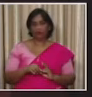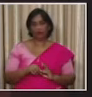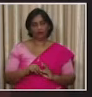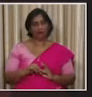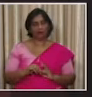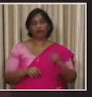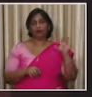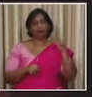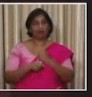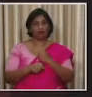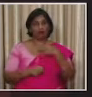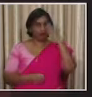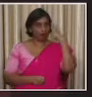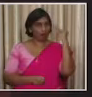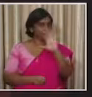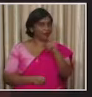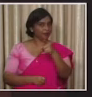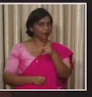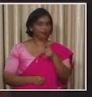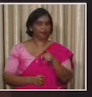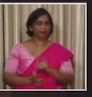ඒක මේ රජය අමතක කරන්නට එපා.